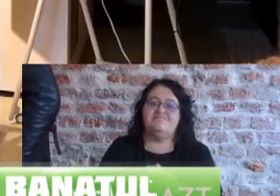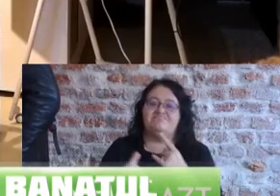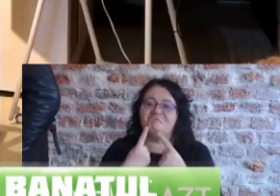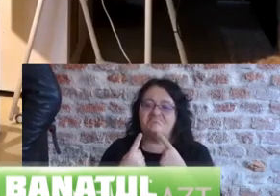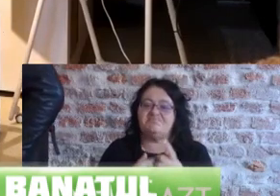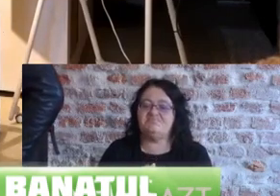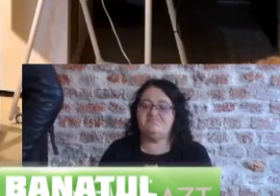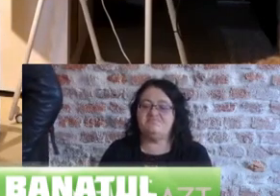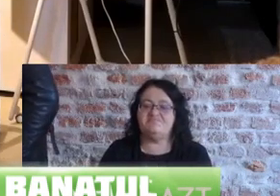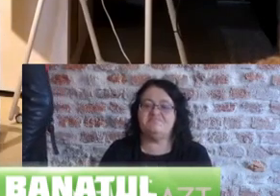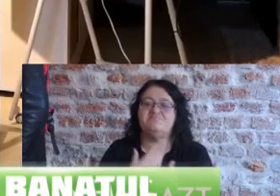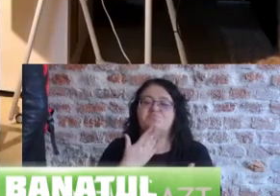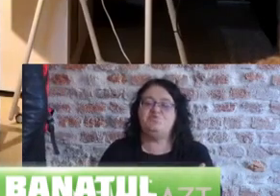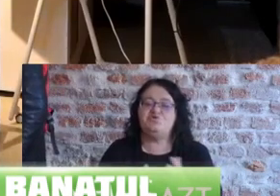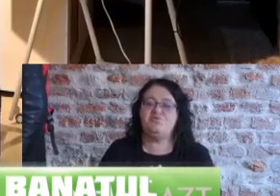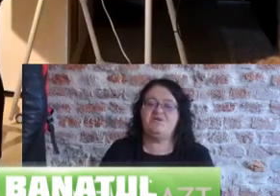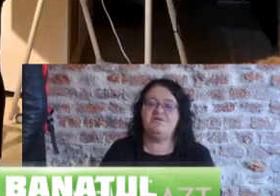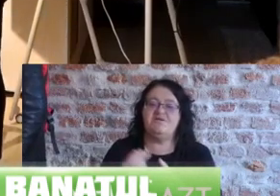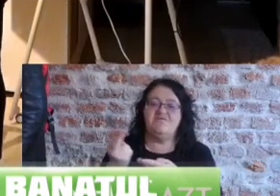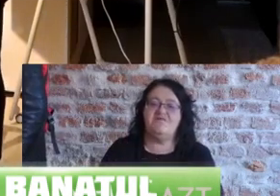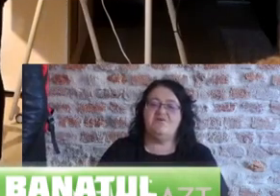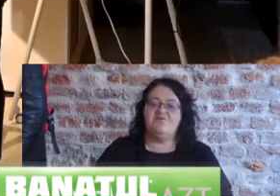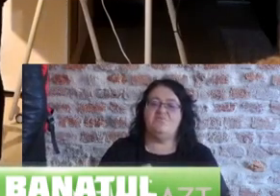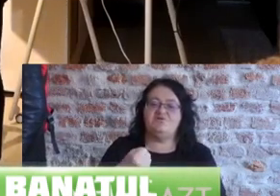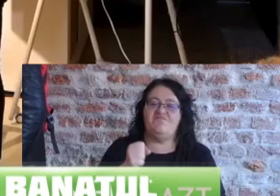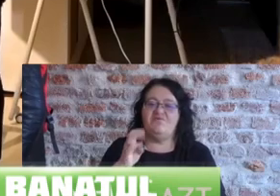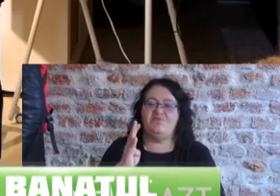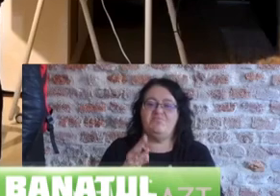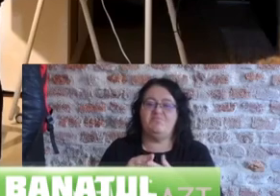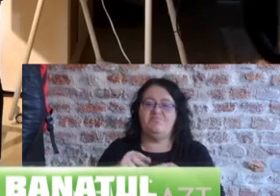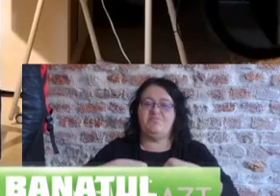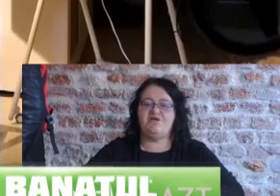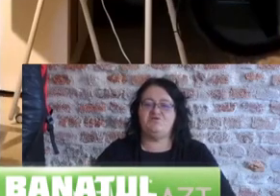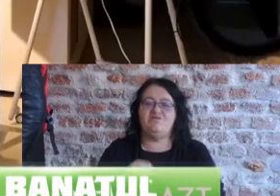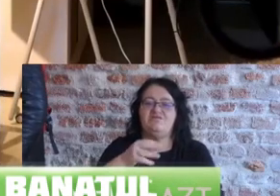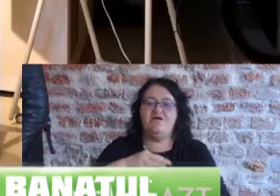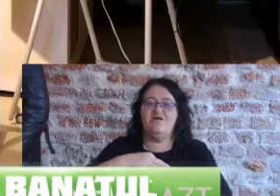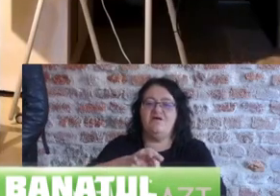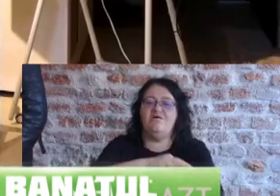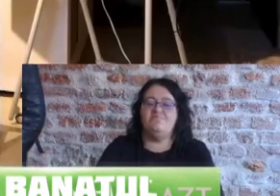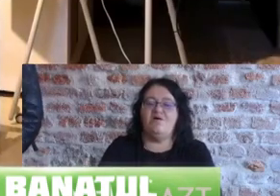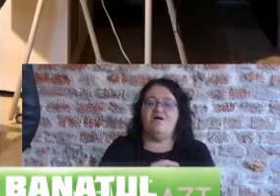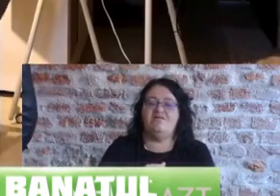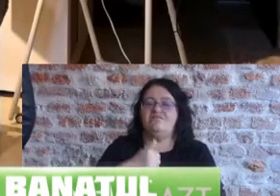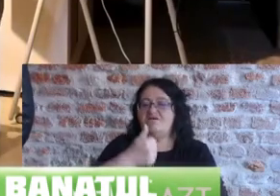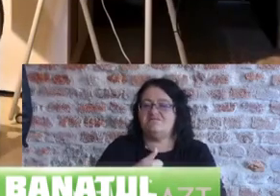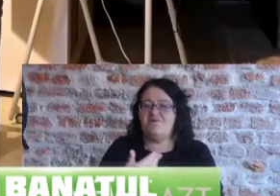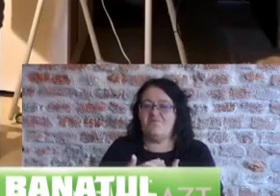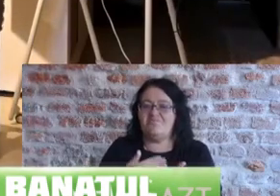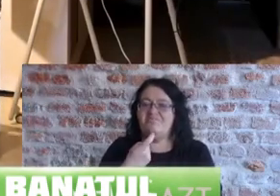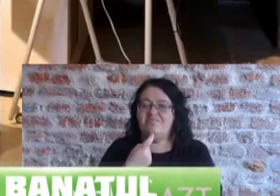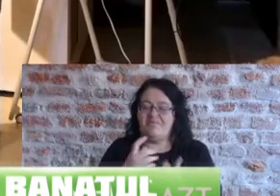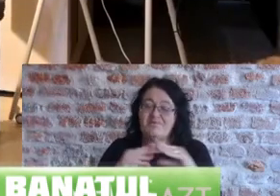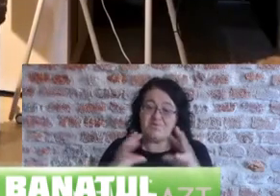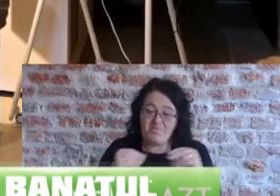moderatorului. Mulțumim. Îl invit pe domnul Ștefan Bălici, președintele OAR. Da, mulțumesc. Bună ziua,